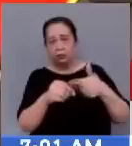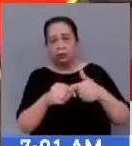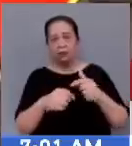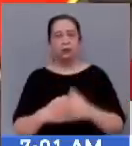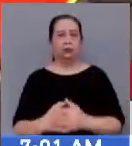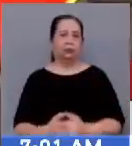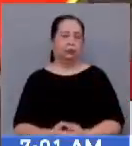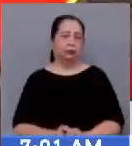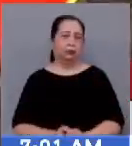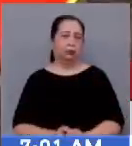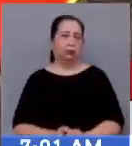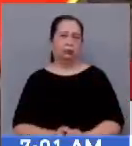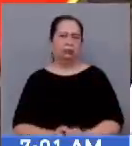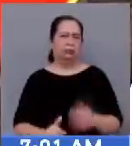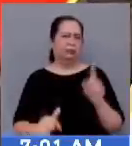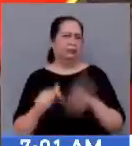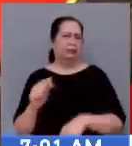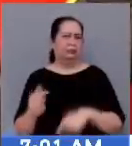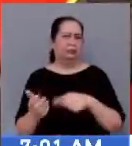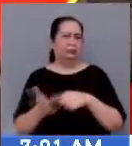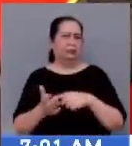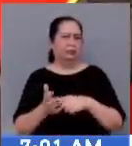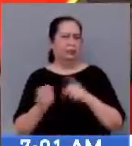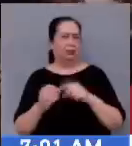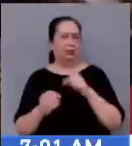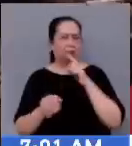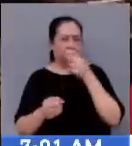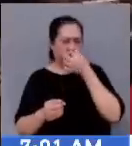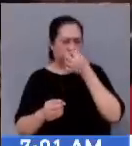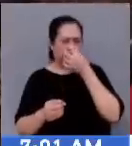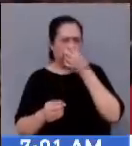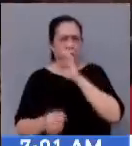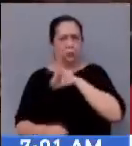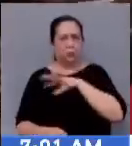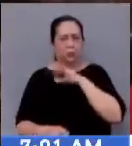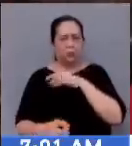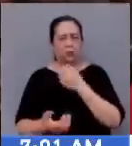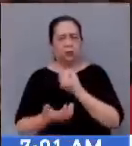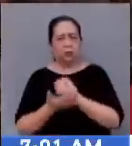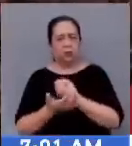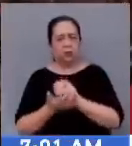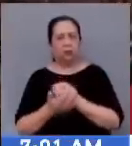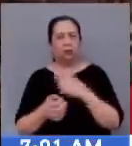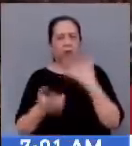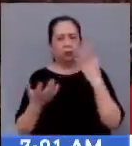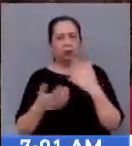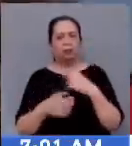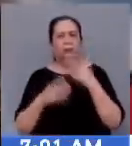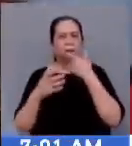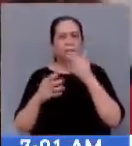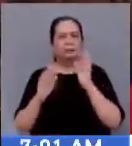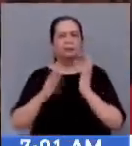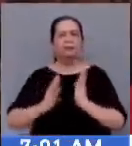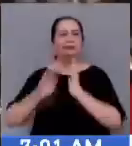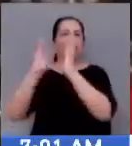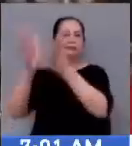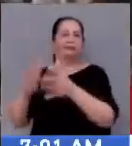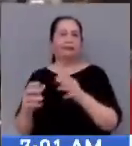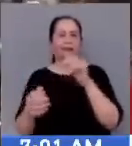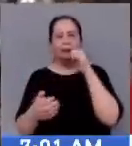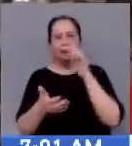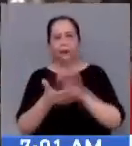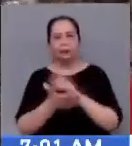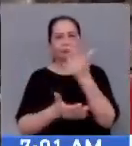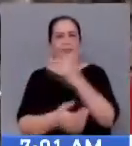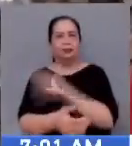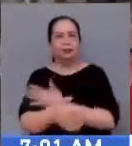hindi ko na kaya, sir, kasi punti na talaga yung kinikita ko eh. Nagdesisyon siyang iuwi na muna sa Pangasinan ng kanyang asawa at tatlong anak. At